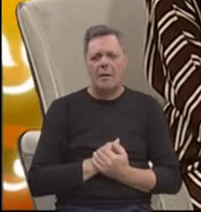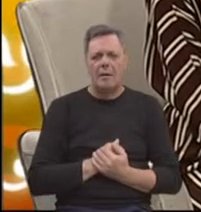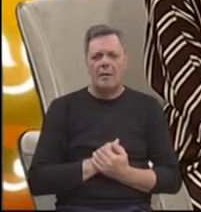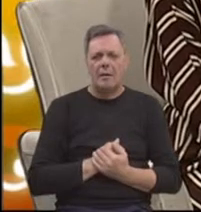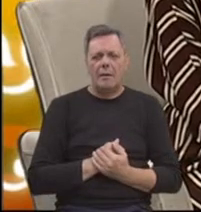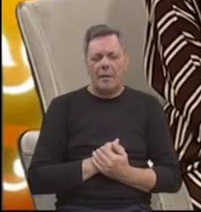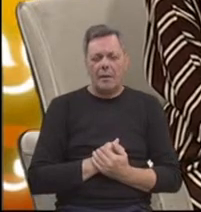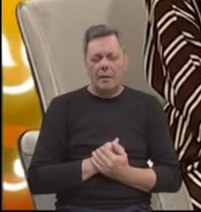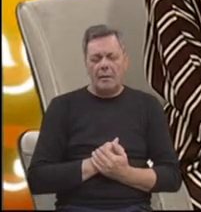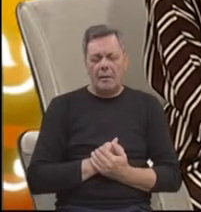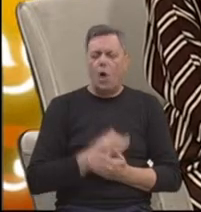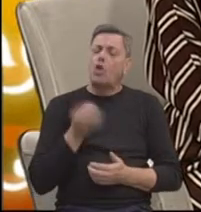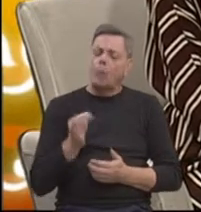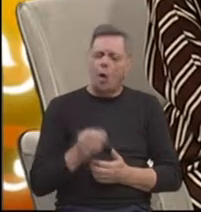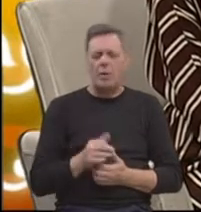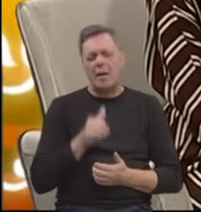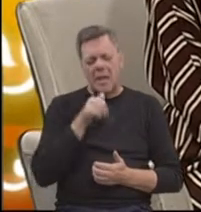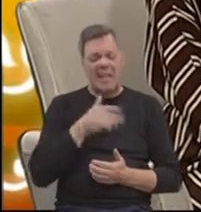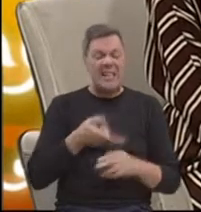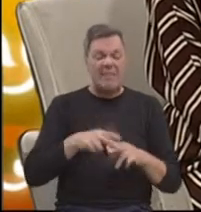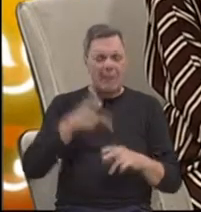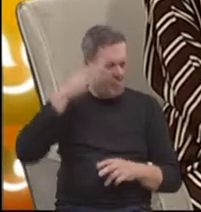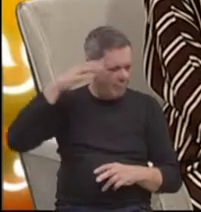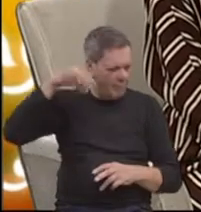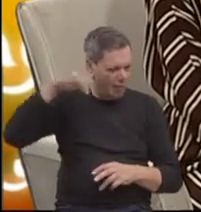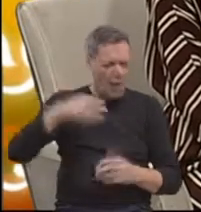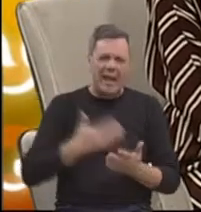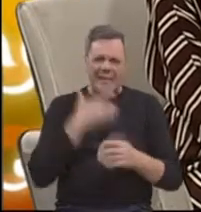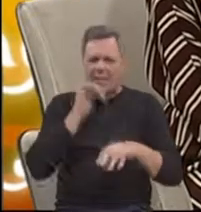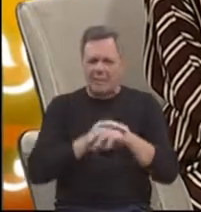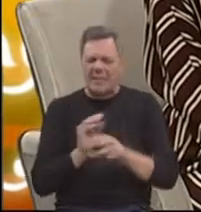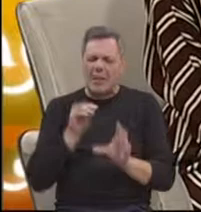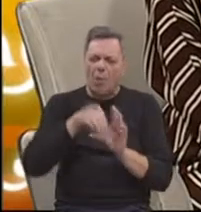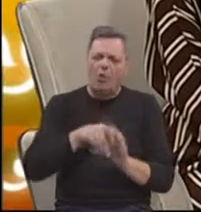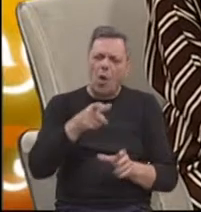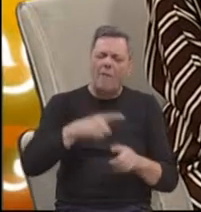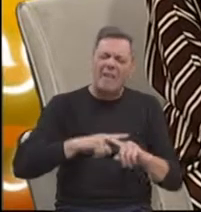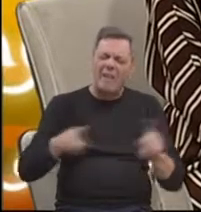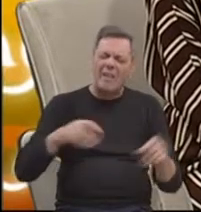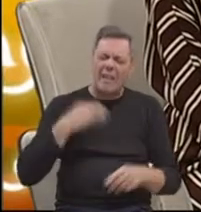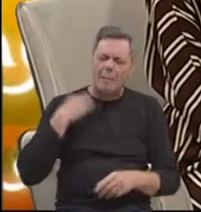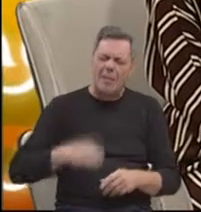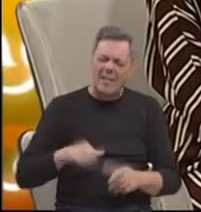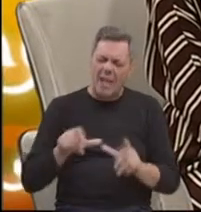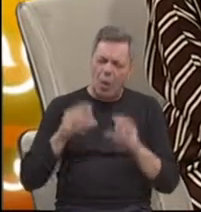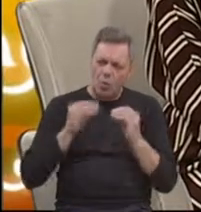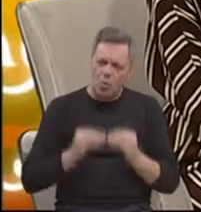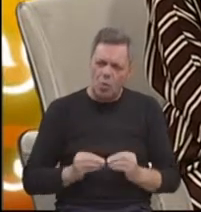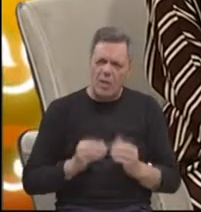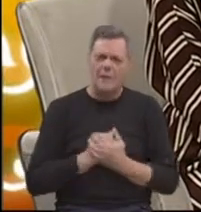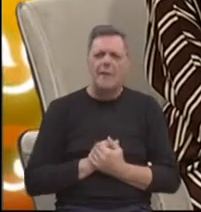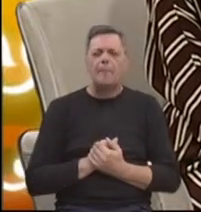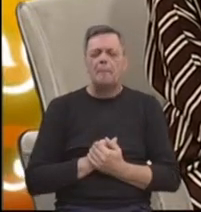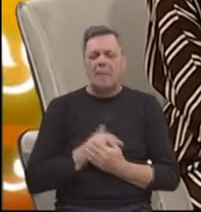cost benefit. Ja mislim da to onda svima nekako zazvoni najviše kad se primijeti da uvođenjem ovakvih vrsta profesija u sustave